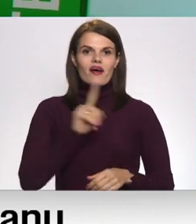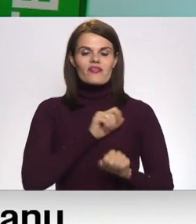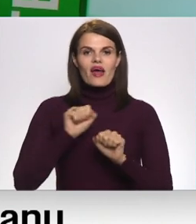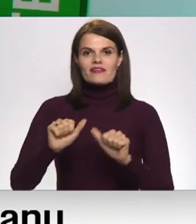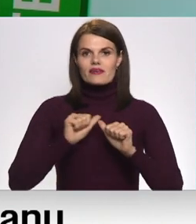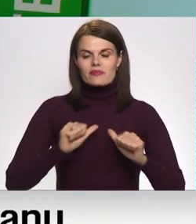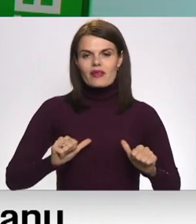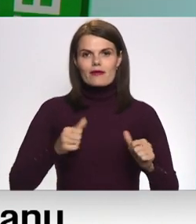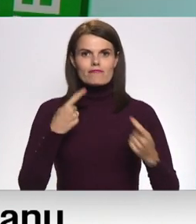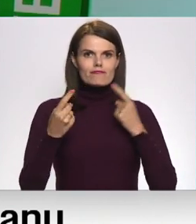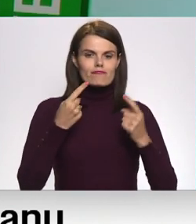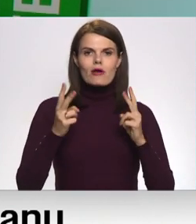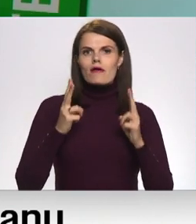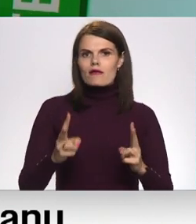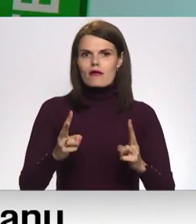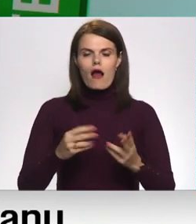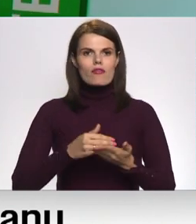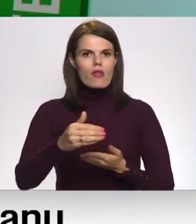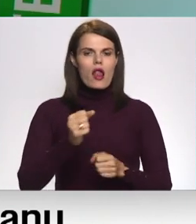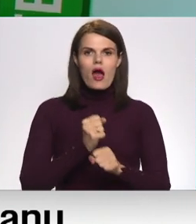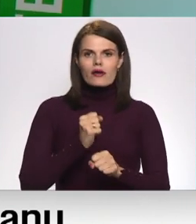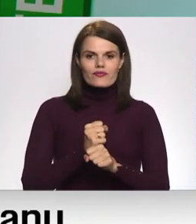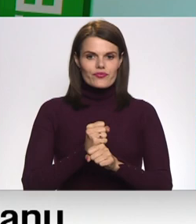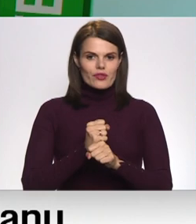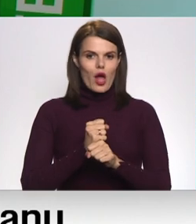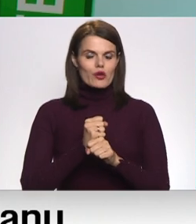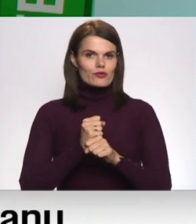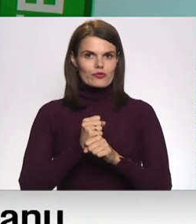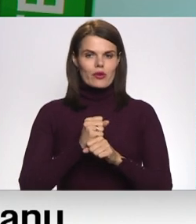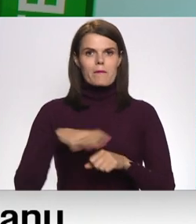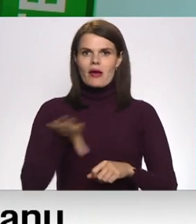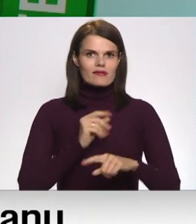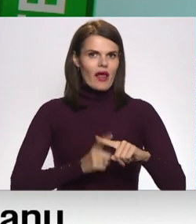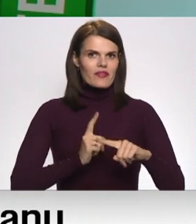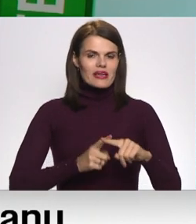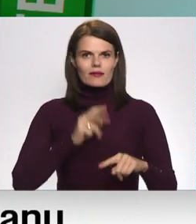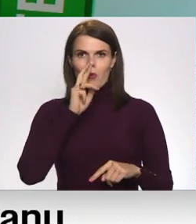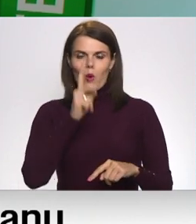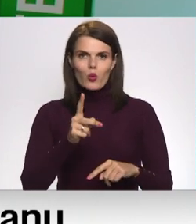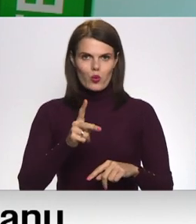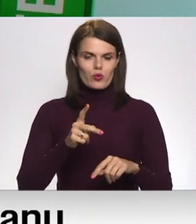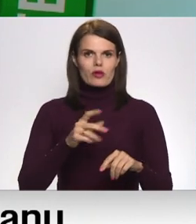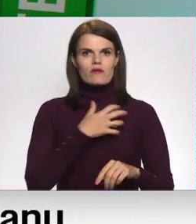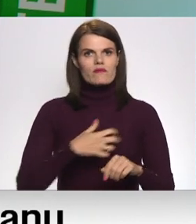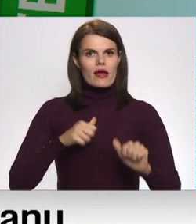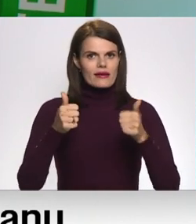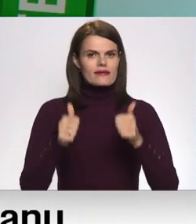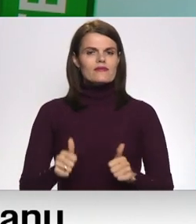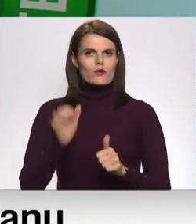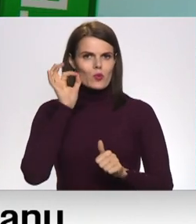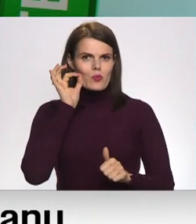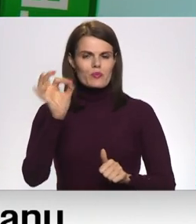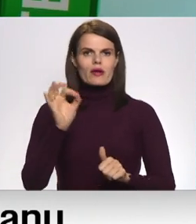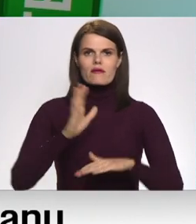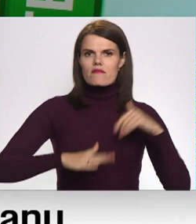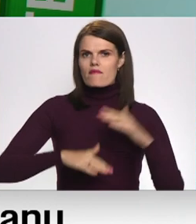to mēs rīkojamies. Šeit ir pilnīgi skaidrs, ka nekādā veidā mēs kļūdīties nedrīkstam. Ir tātad jāizveido, viņš ir ļoti precīzi,